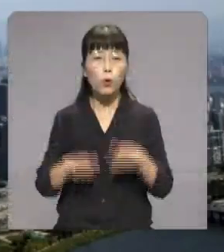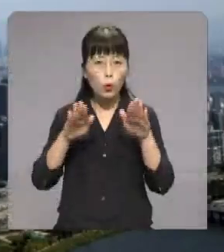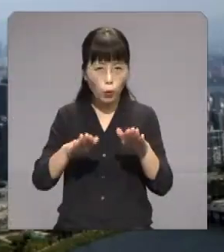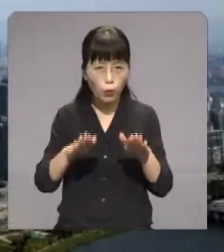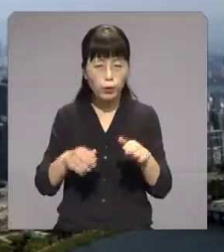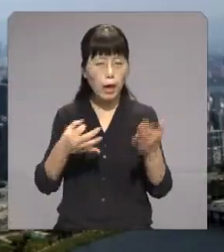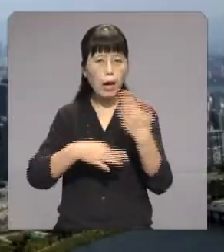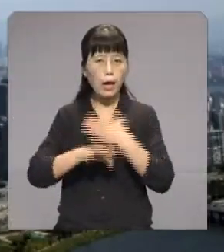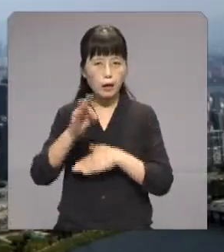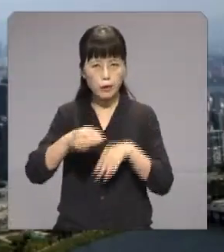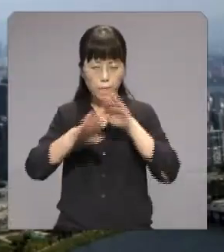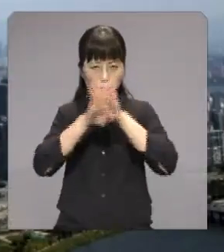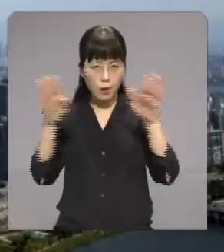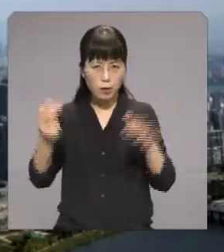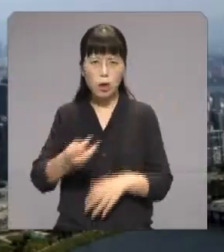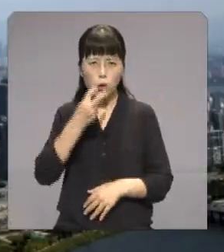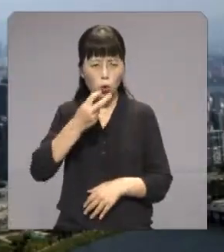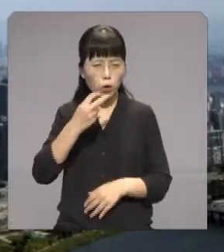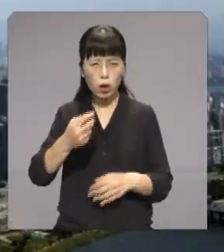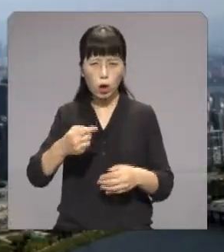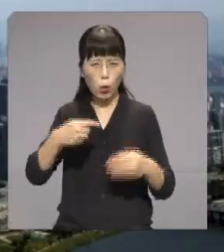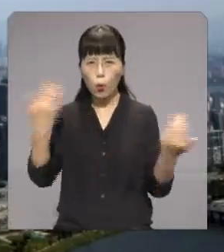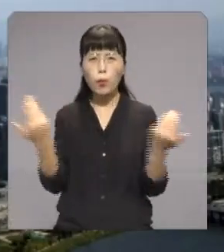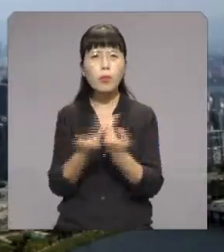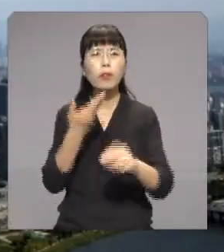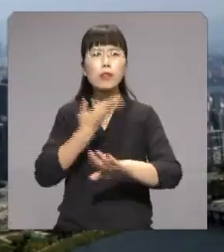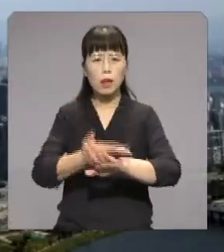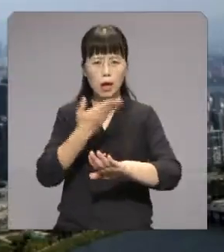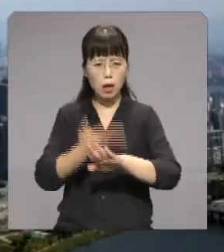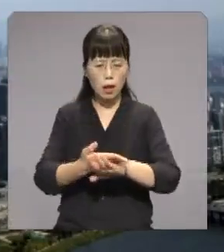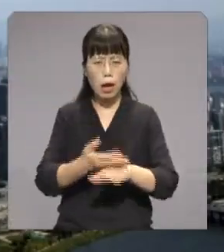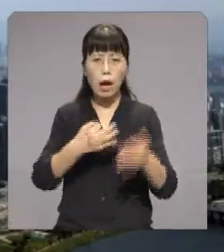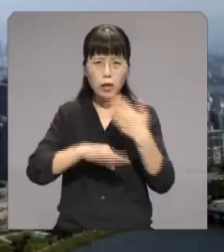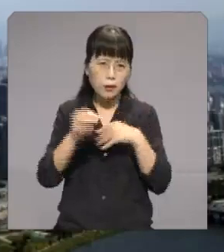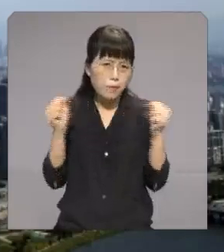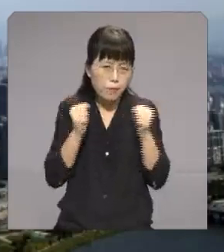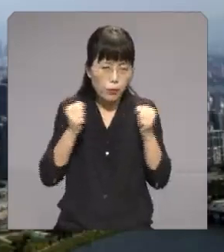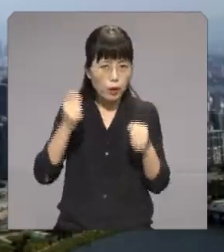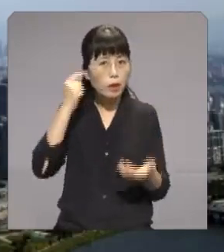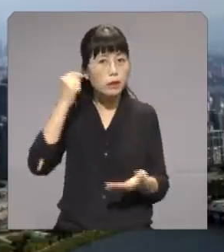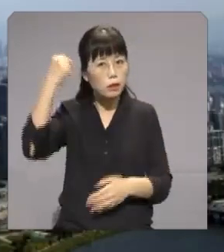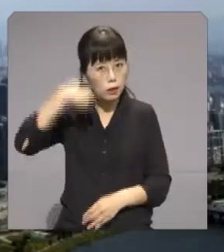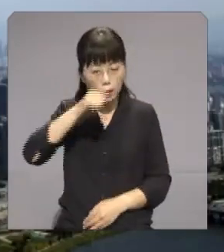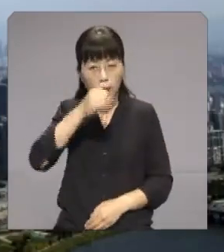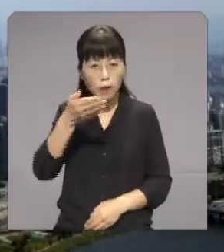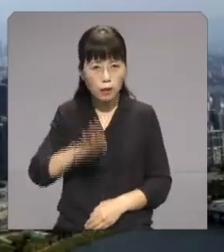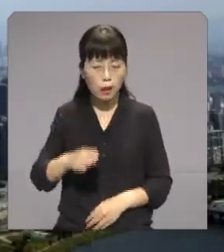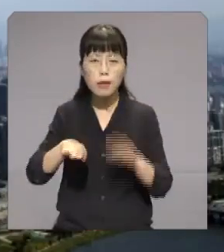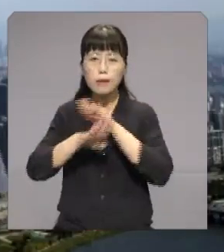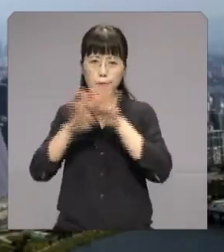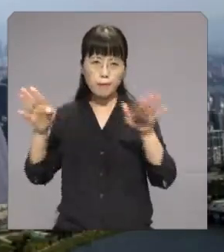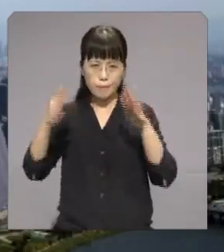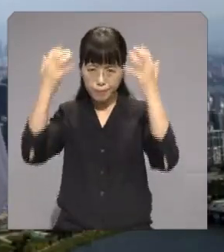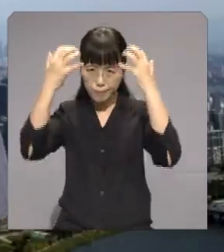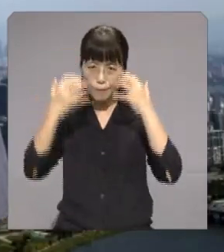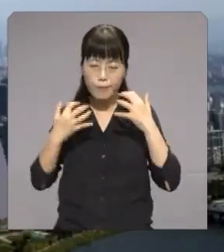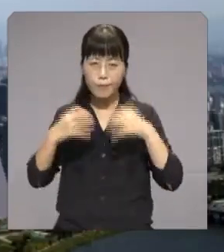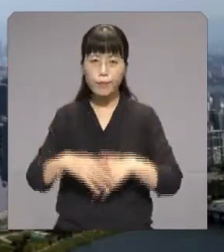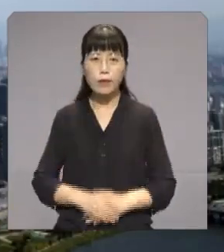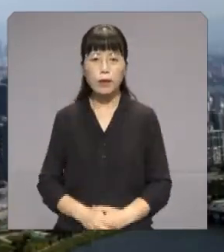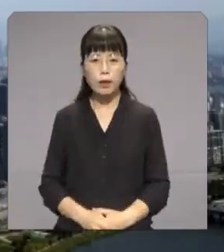오늘도 아침과 낮에 공기가 확연히 달랐습니다 아침에는 쌀쌀하게 느껴졌는데 낮에는 다소